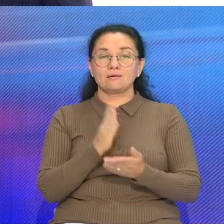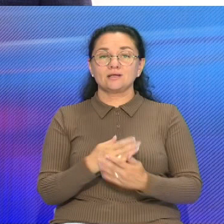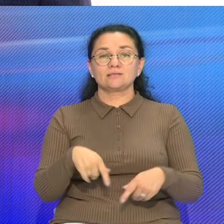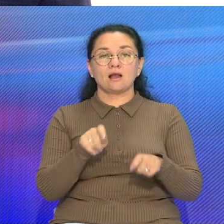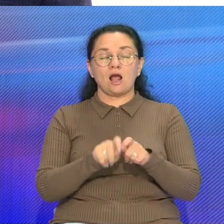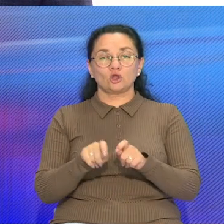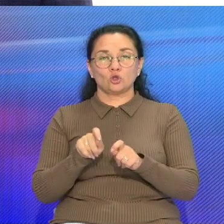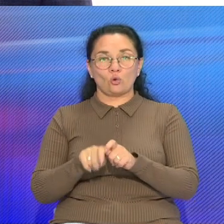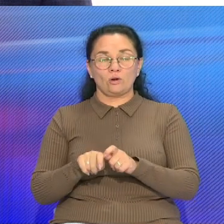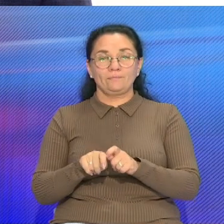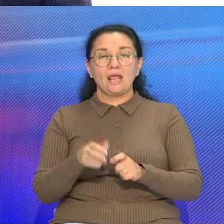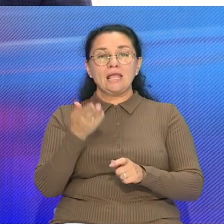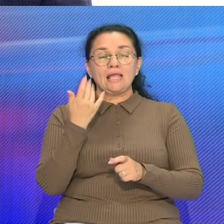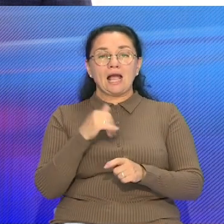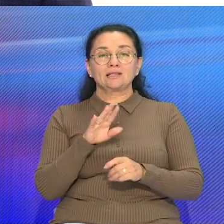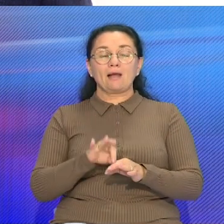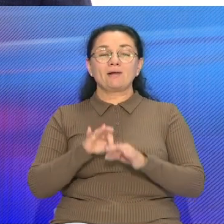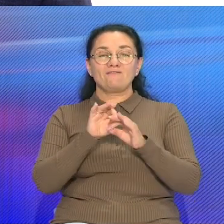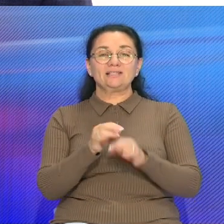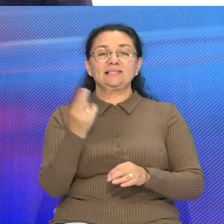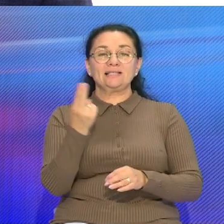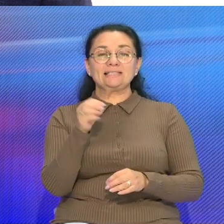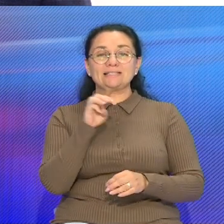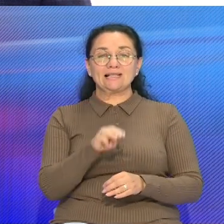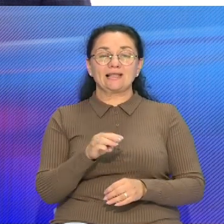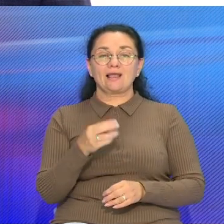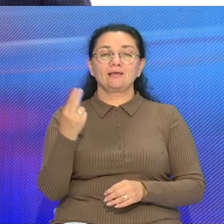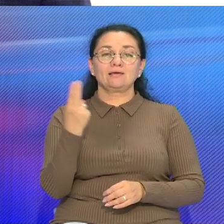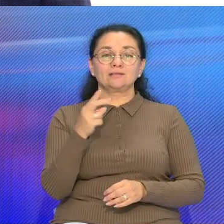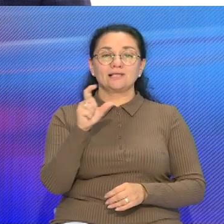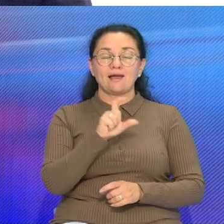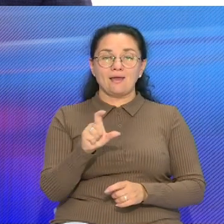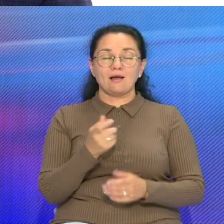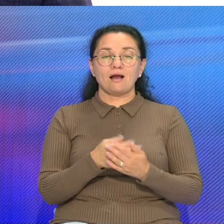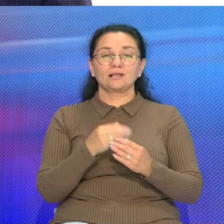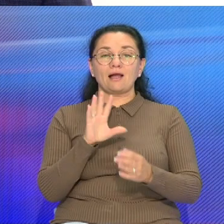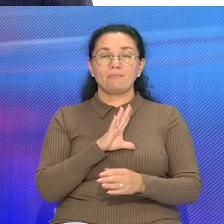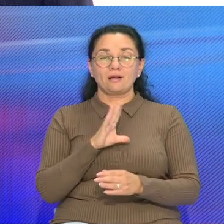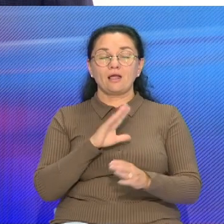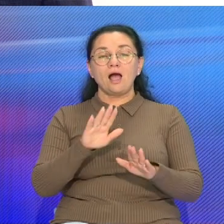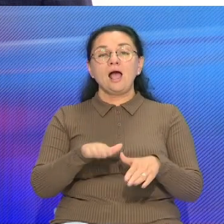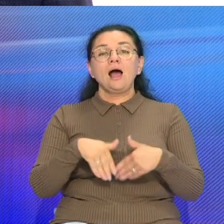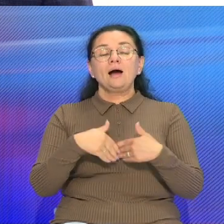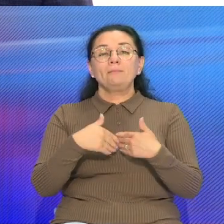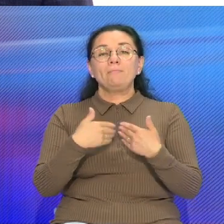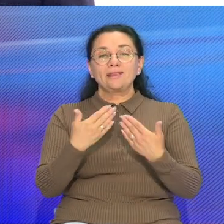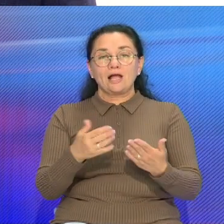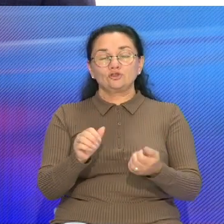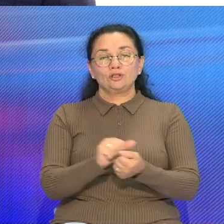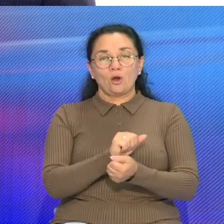и когда проходил централизованный экзамен, централизованное тестирование, когда происходила подача на целевую